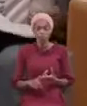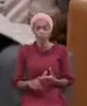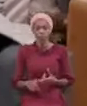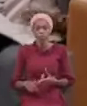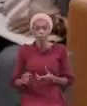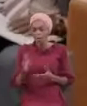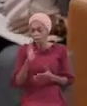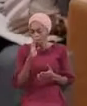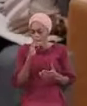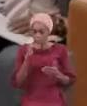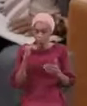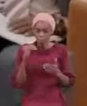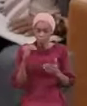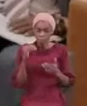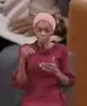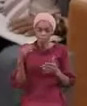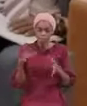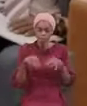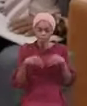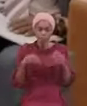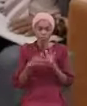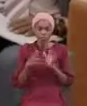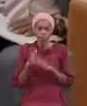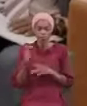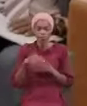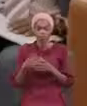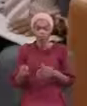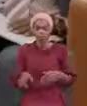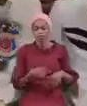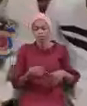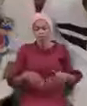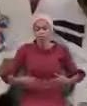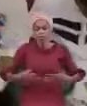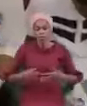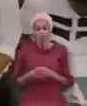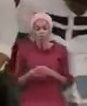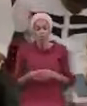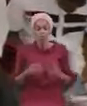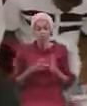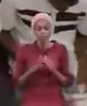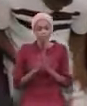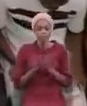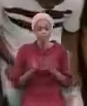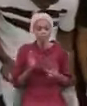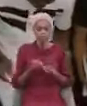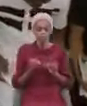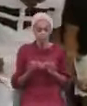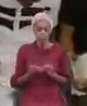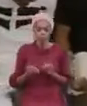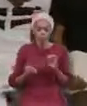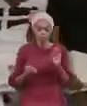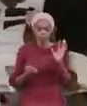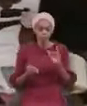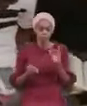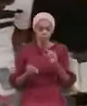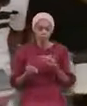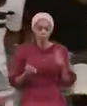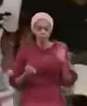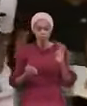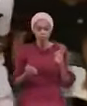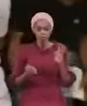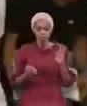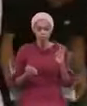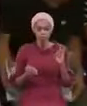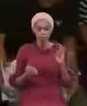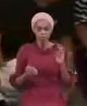15 verset 17 ce même testte verset 17 l'éternel parla à Moïse et dit